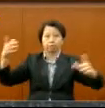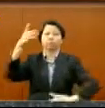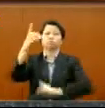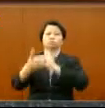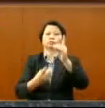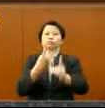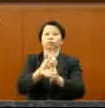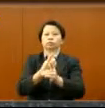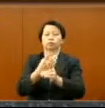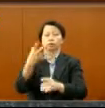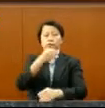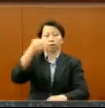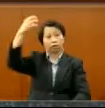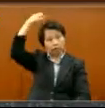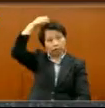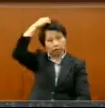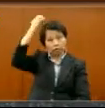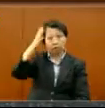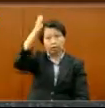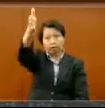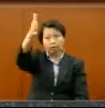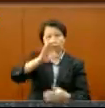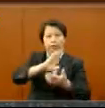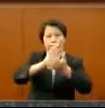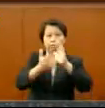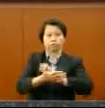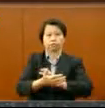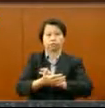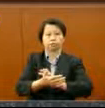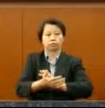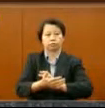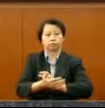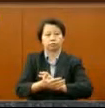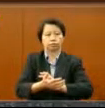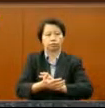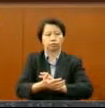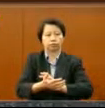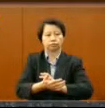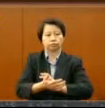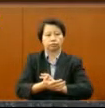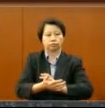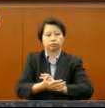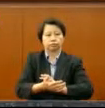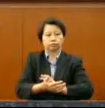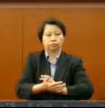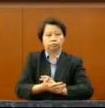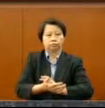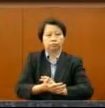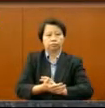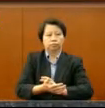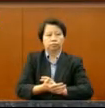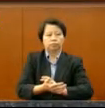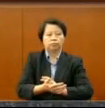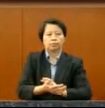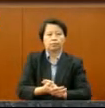Jeram. Selangor akan menjadi... Nak rasa ke? Alon, boleh.